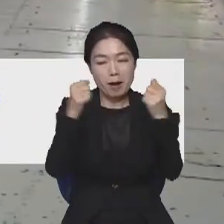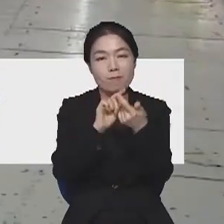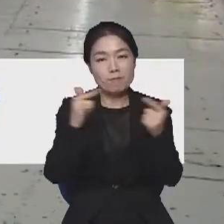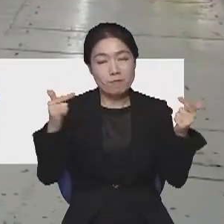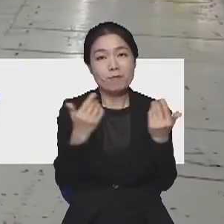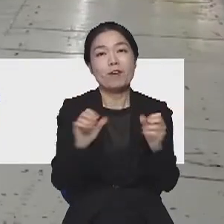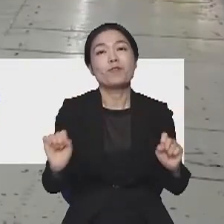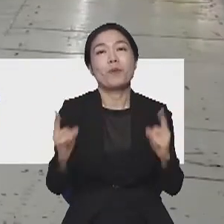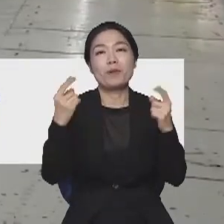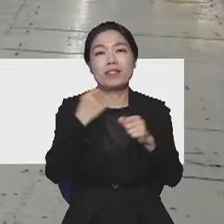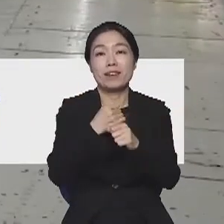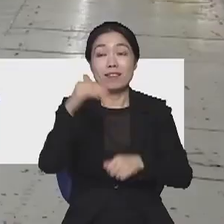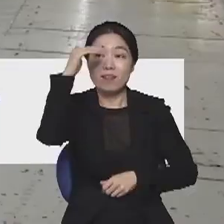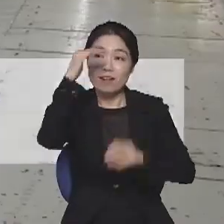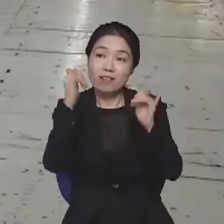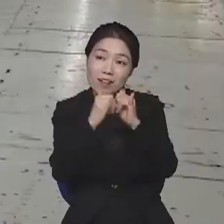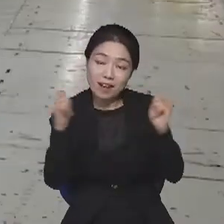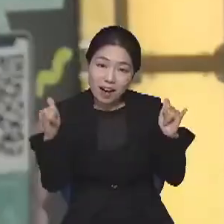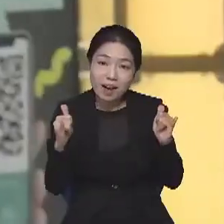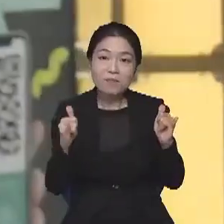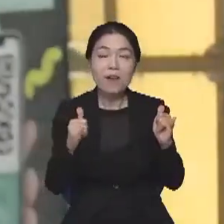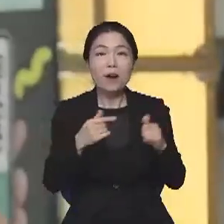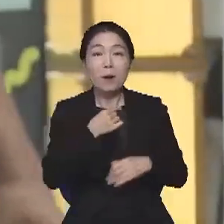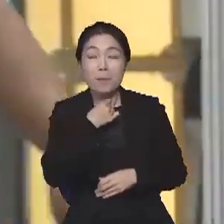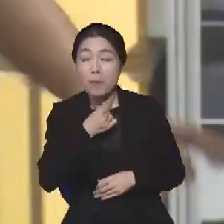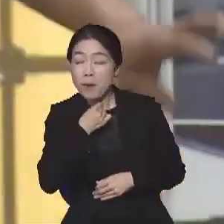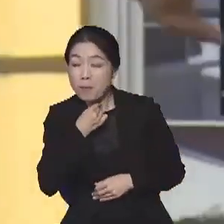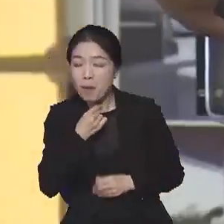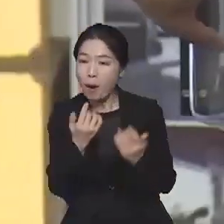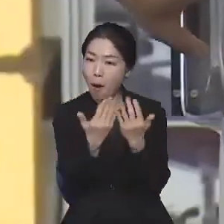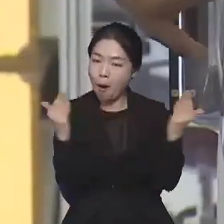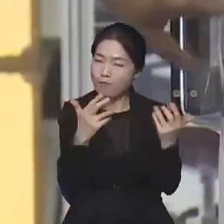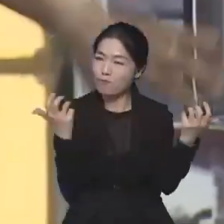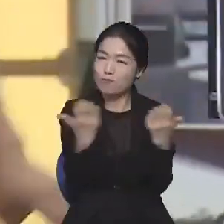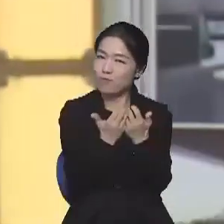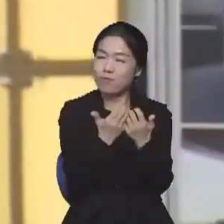진행돼 모든 관람객들의 필요를 충족시킬 명품 전시로 각광받고 있습니다.